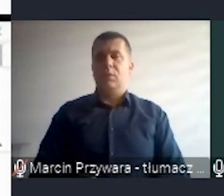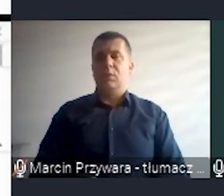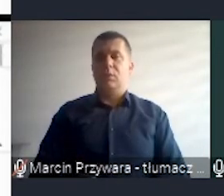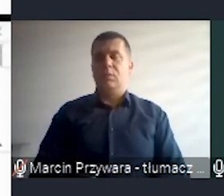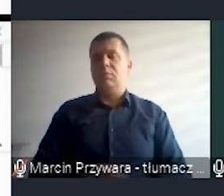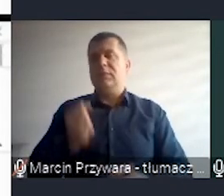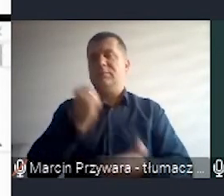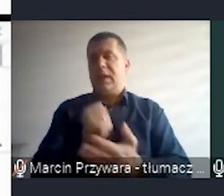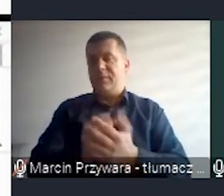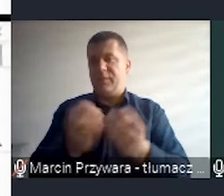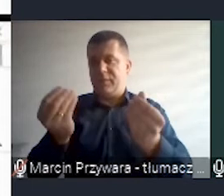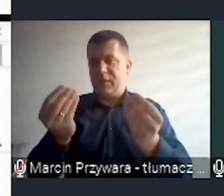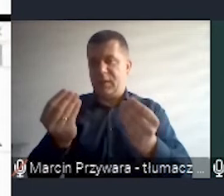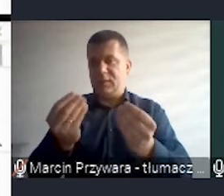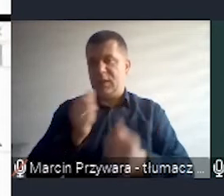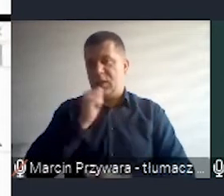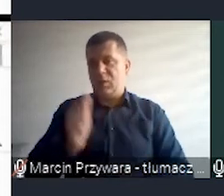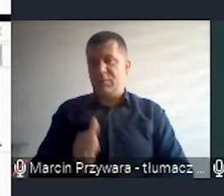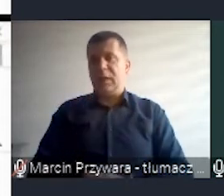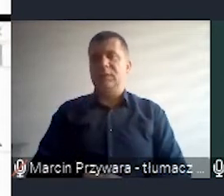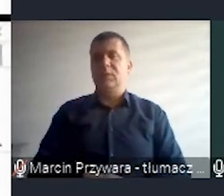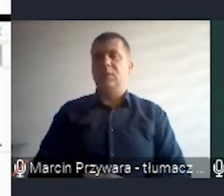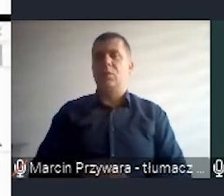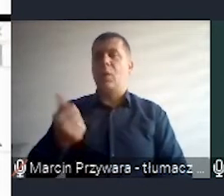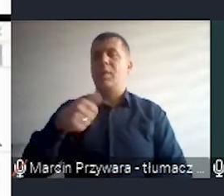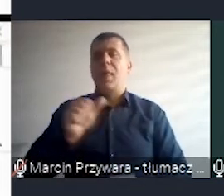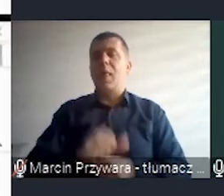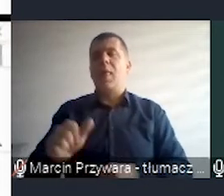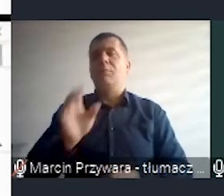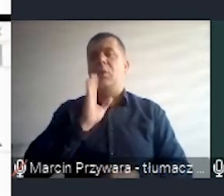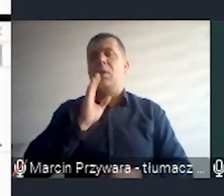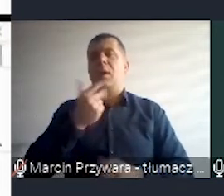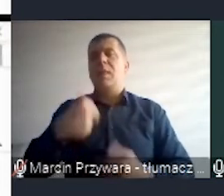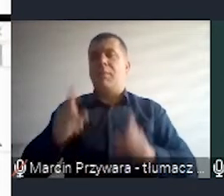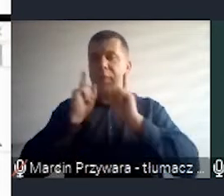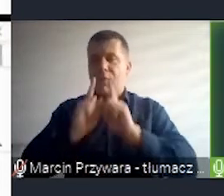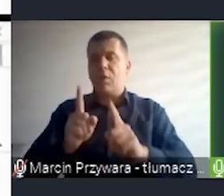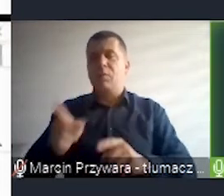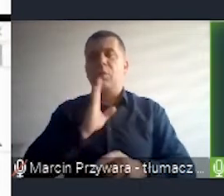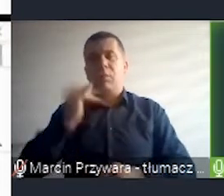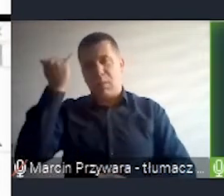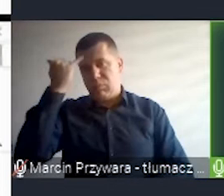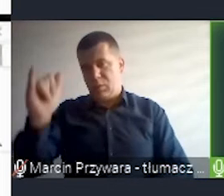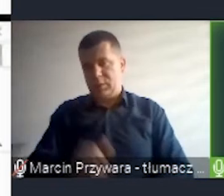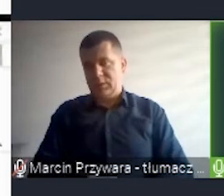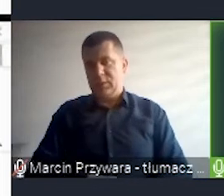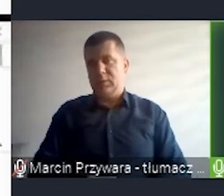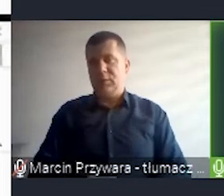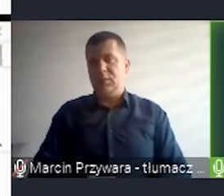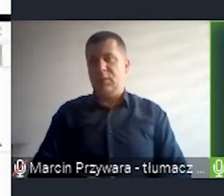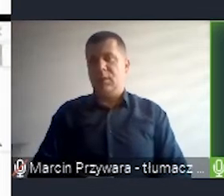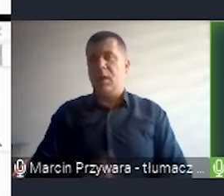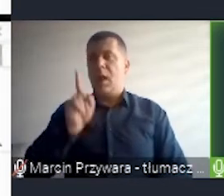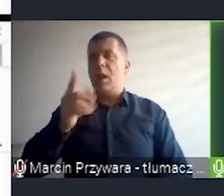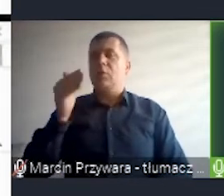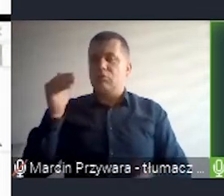uszczerbku na finansach Unii Europejskiej. Czyli to nie jest typowa nieprawidłowość, to jest uchybienie. Ale trzeba